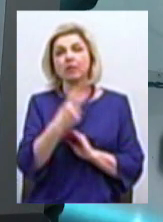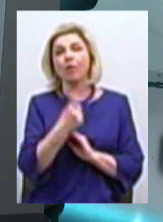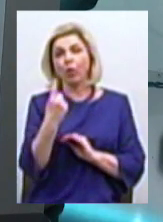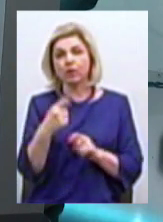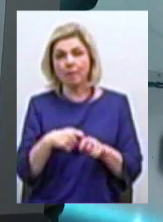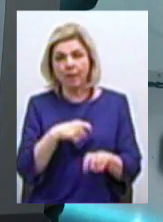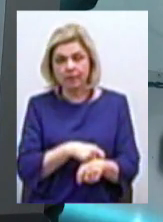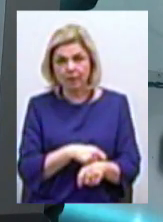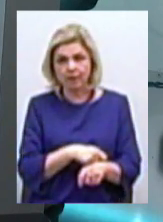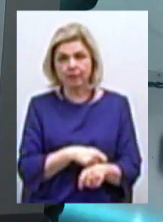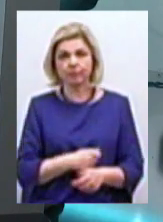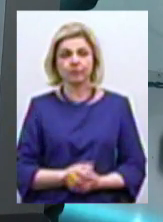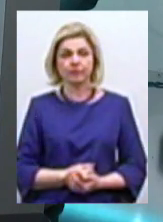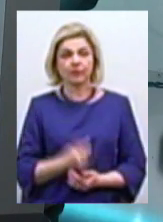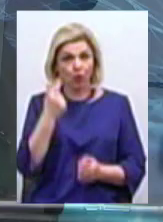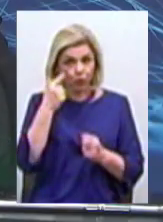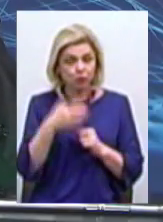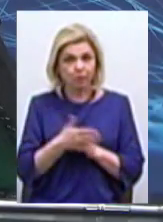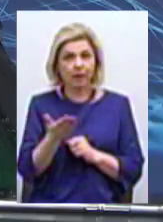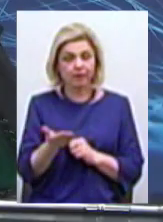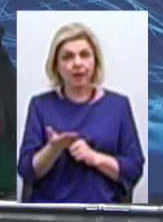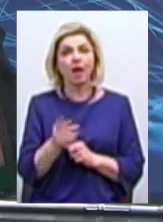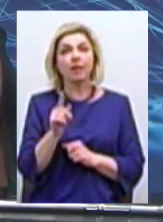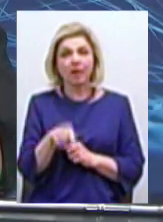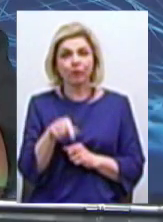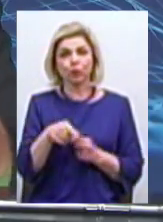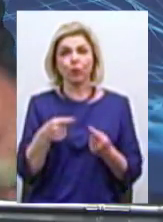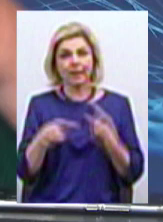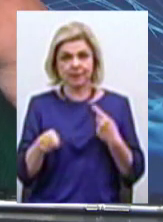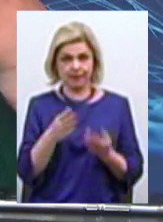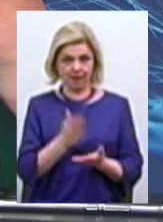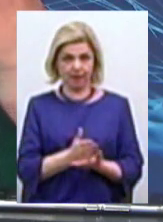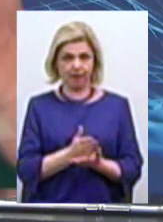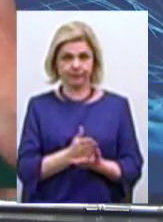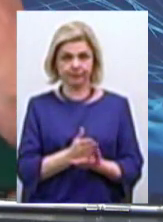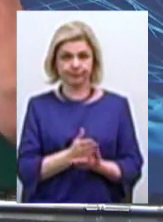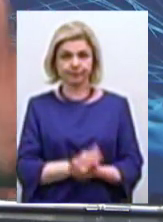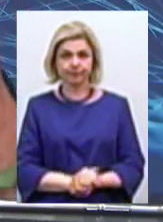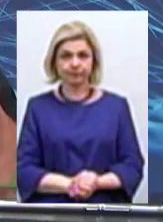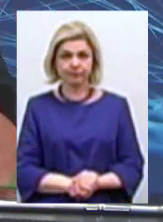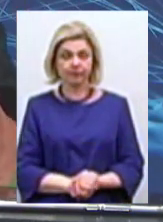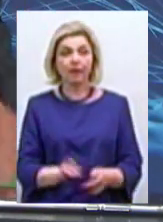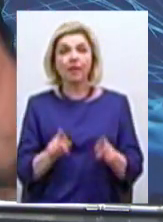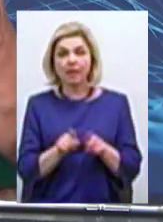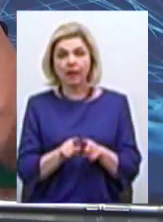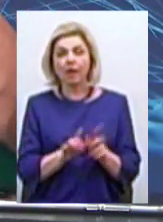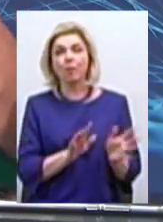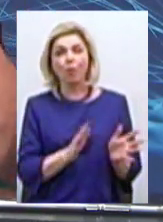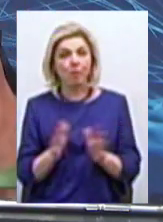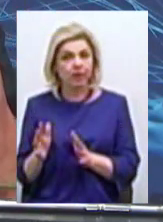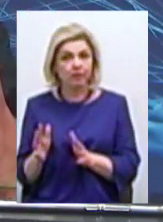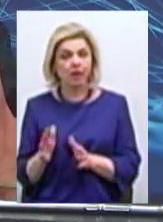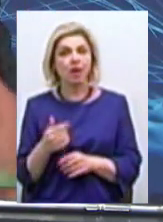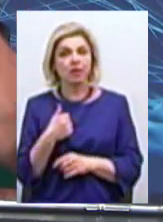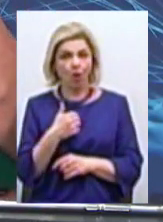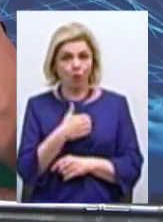метр. Розумієте, от уже навіть тут різниця є. І в такі моменти я